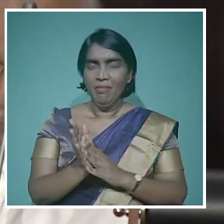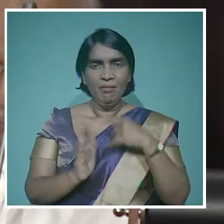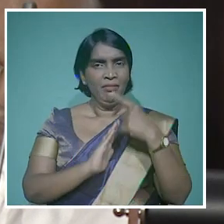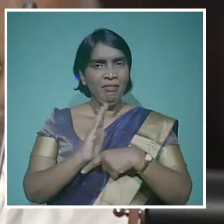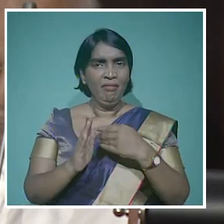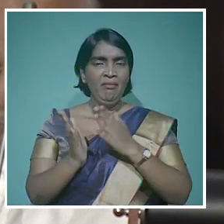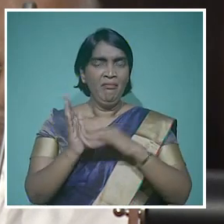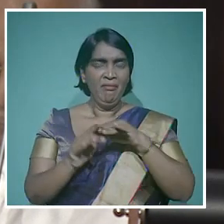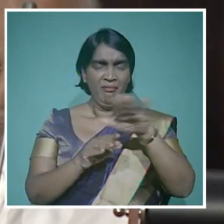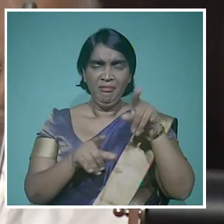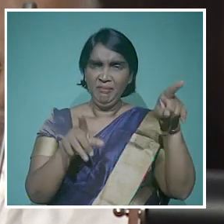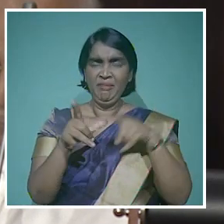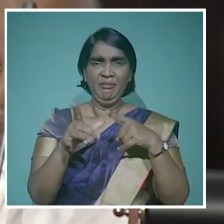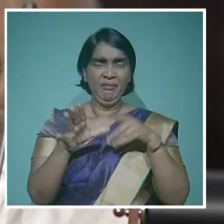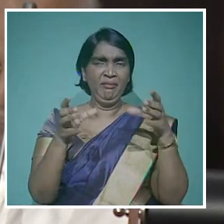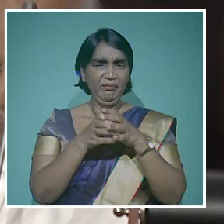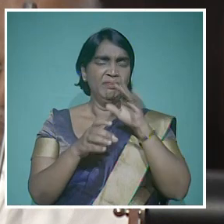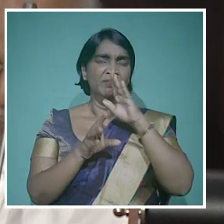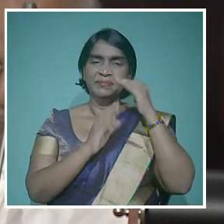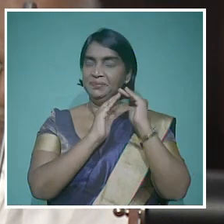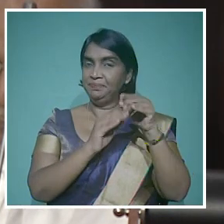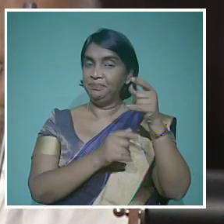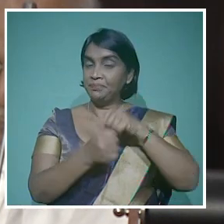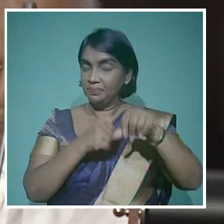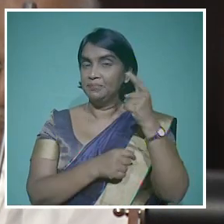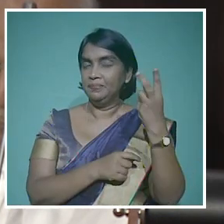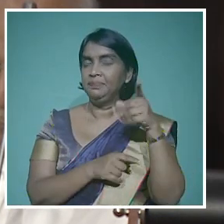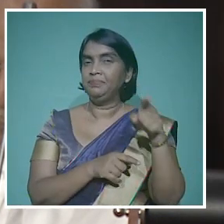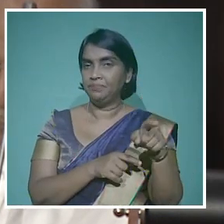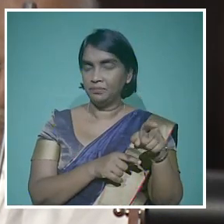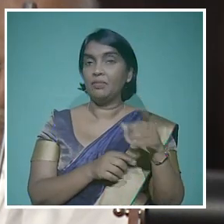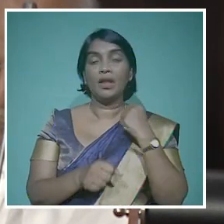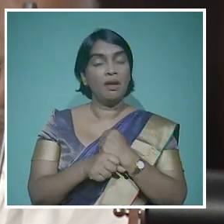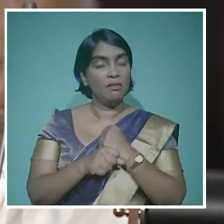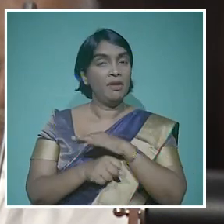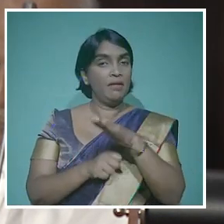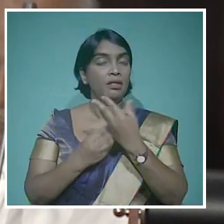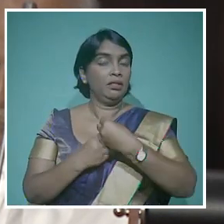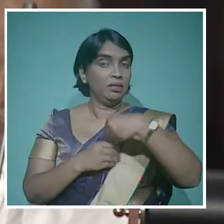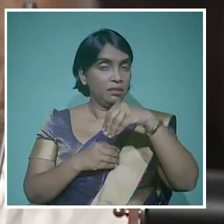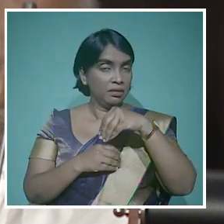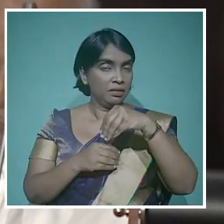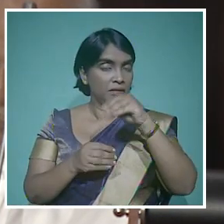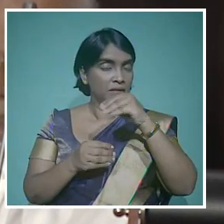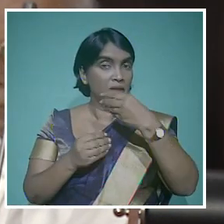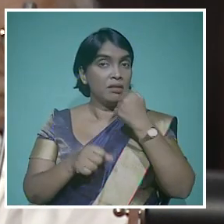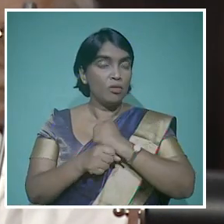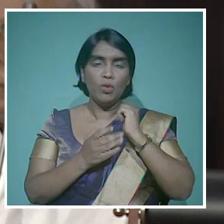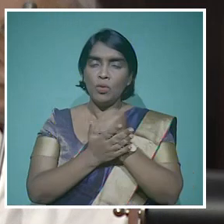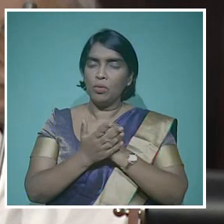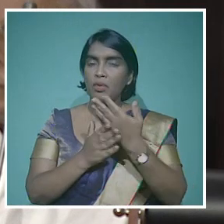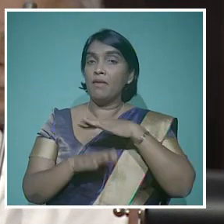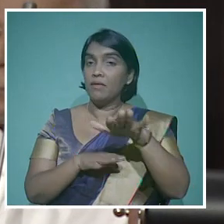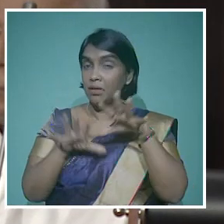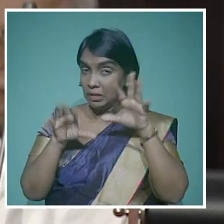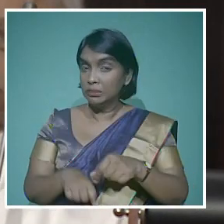ලංකා මහවැලි අධිකාරී වගේ ආයතන කීපයකින් කරනවා. ඒ වෙනුවට රජයේ ඉඩම් බැහැර කිරීම රජයේ සියලු ඉඩම් බැහැර